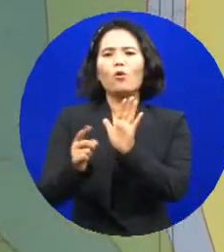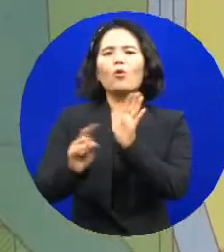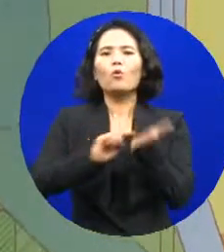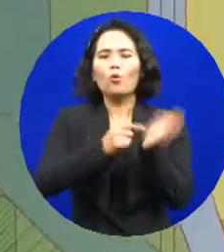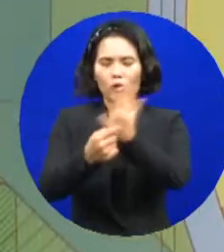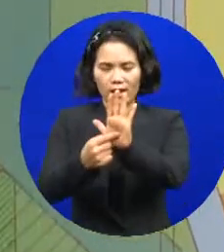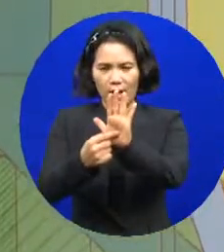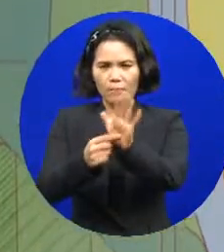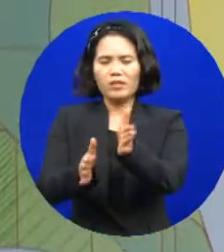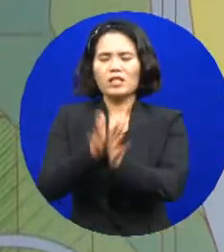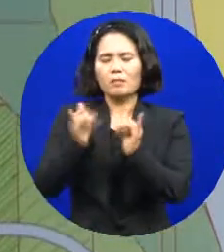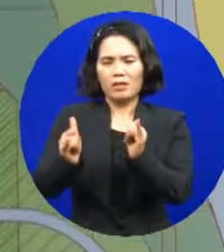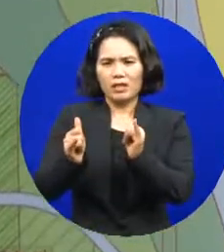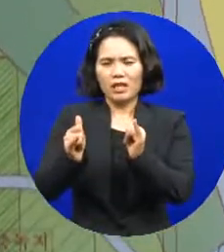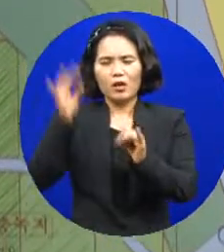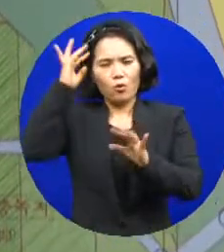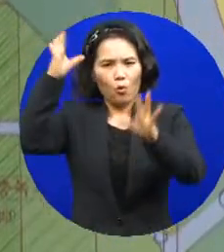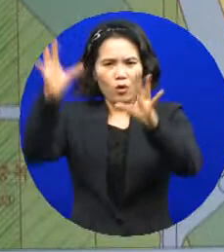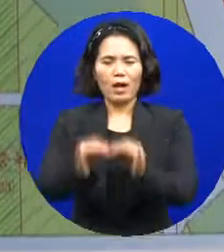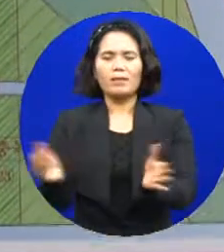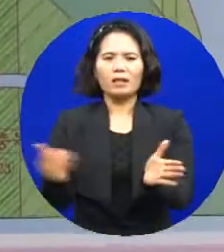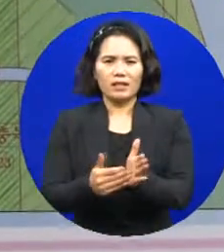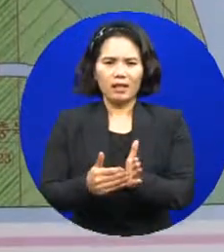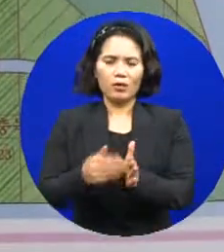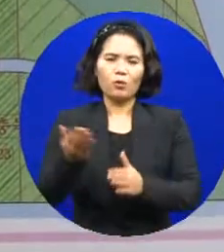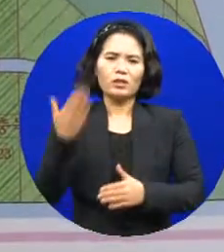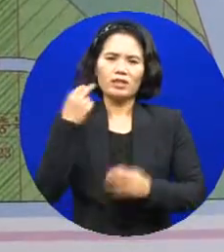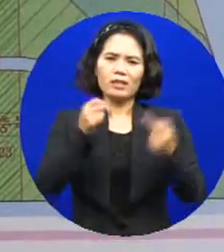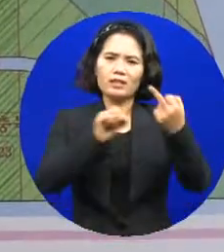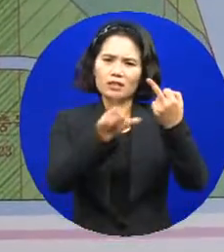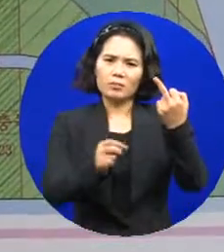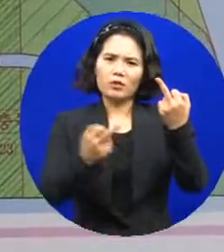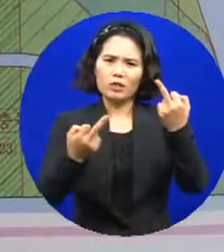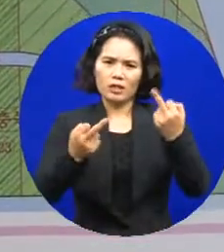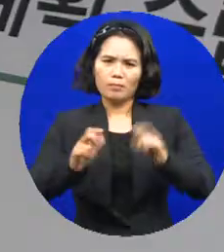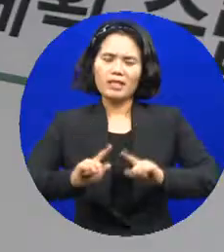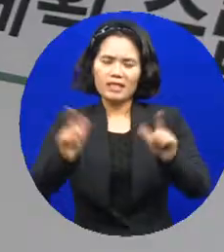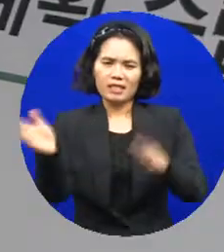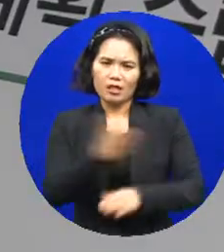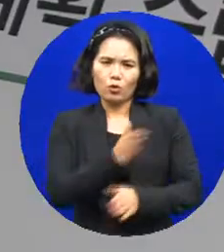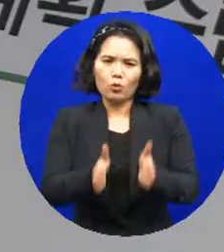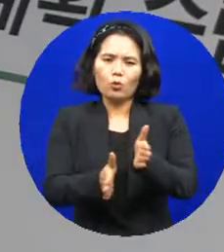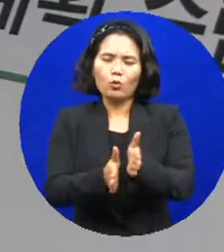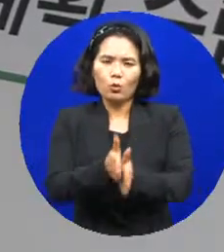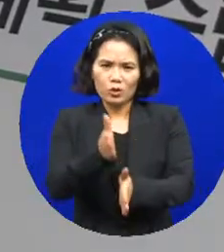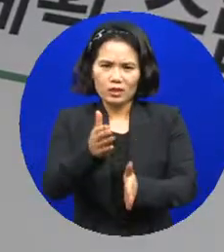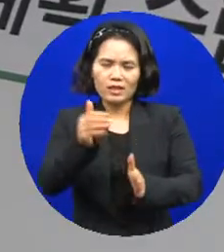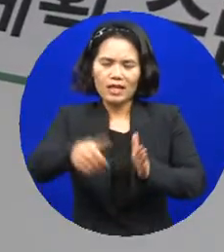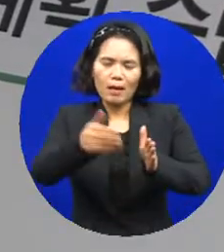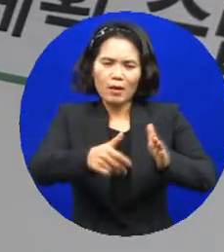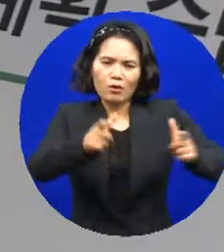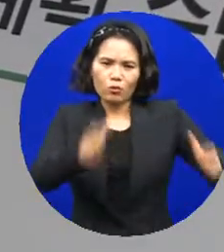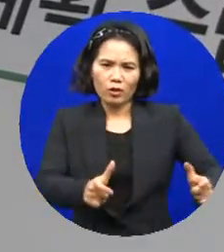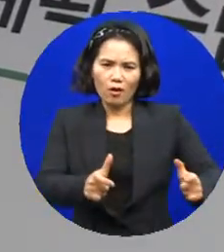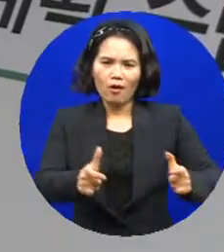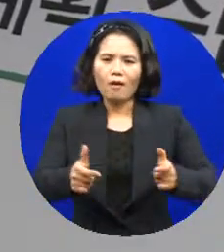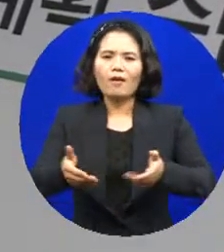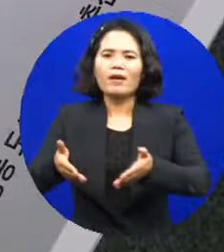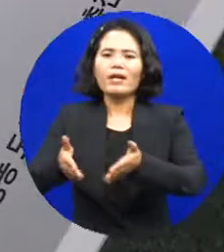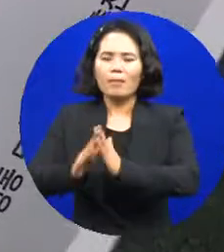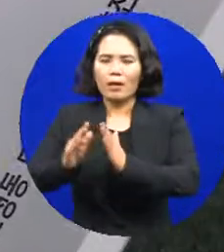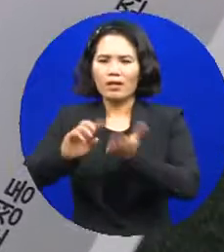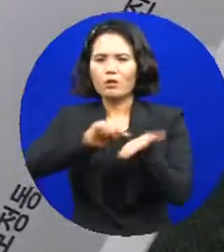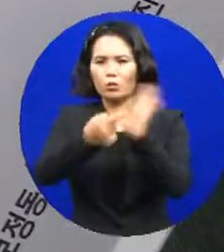및 도시계획위원회 심의 등의 행정 절차를 모두 마치고 지난 12월 12일자로 도시개발구역 지정 및